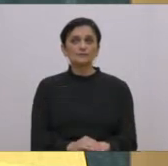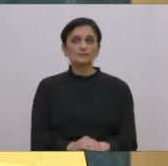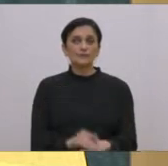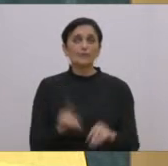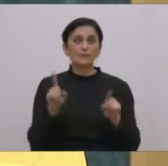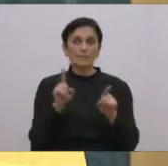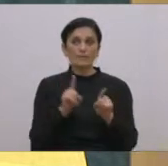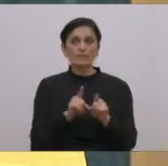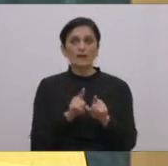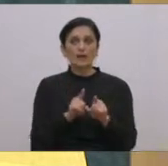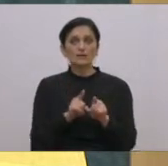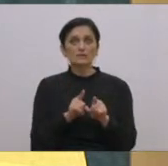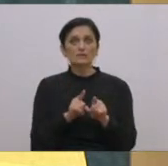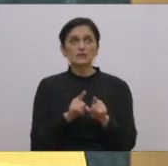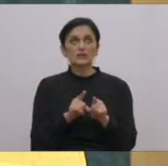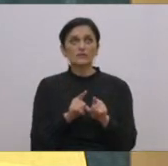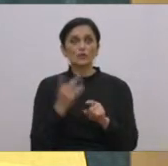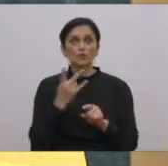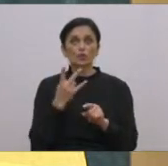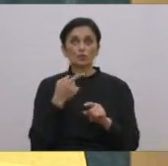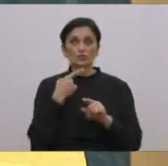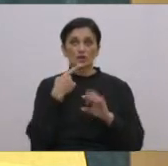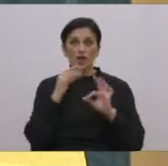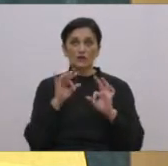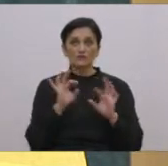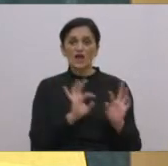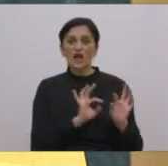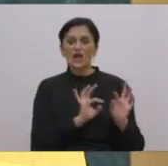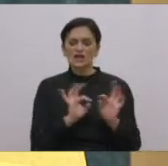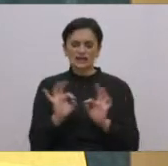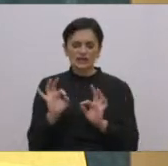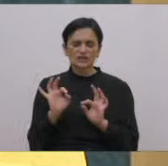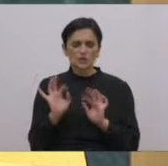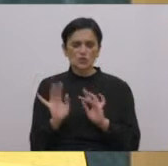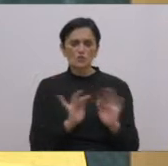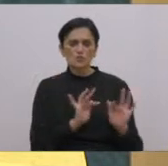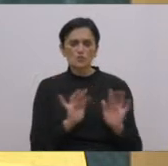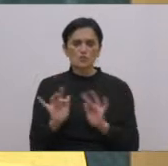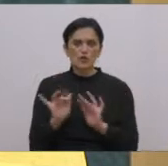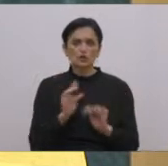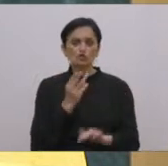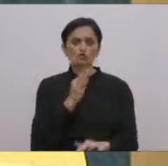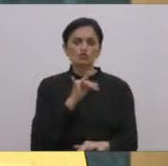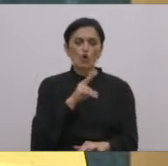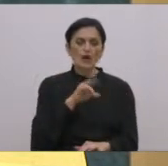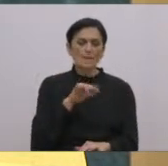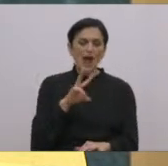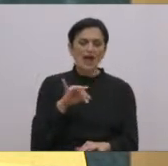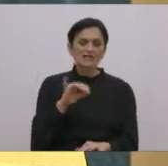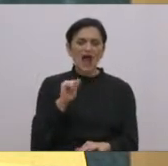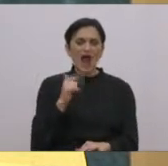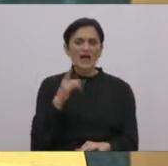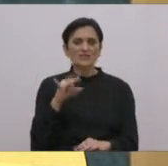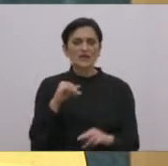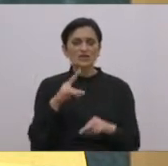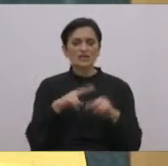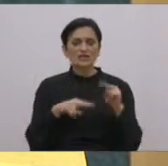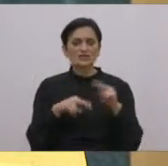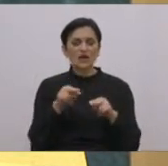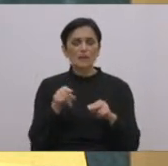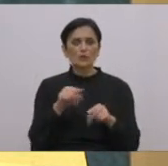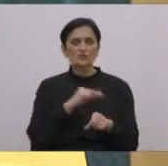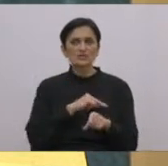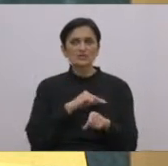ასევე უნდა აღინიშნოს, რომ ინტენსიურად მიმდინარეობს შორაპანი არგვეთაზე სამშენებლო